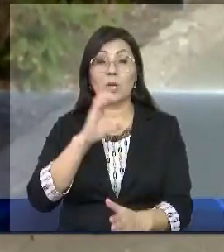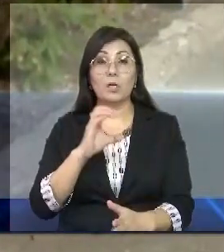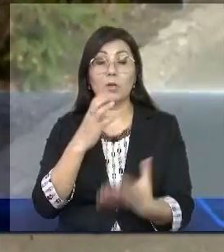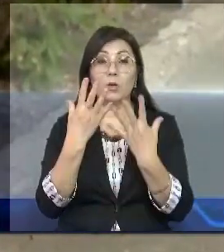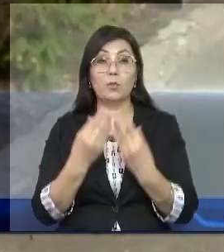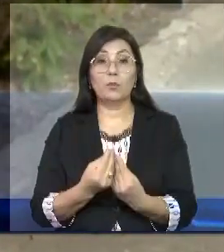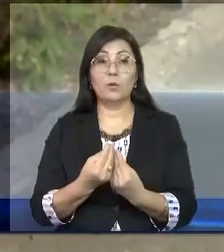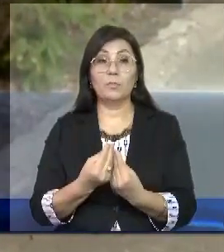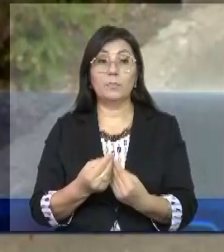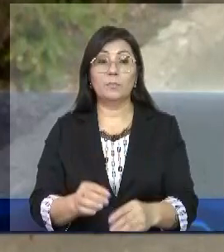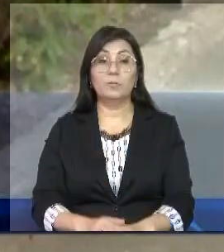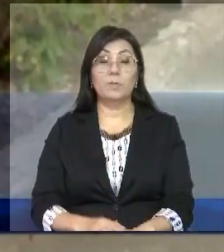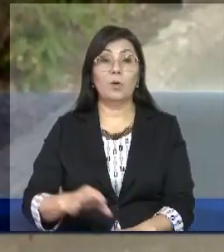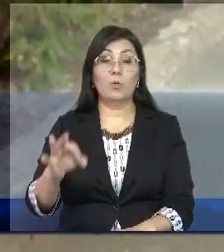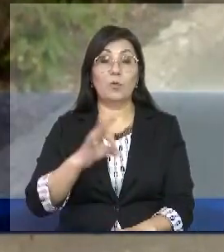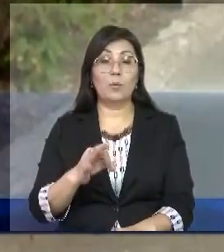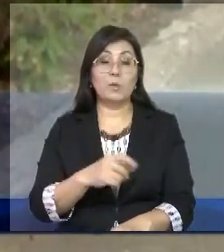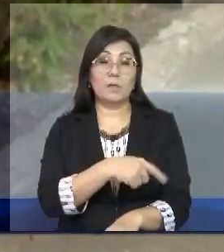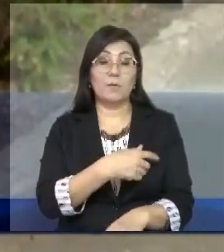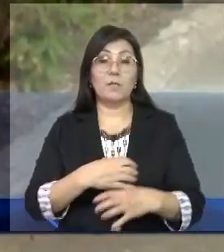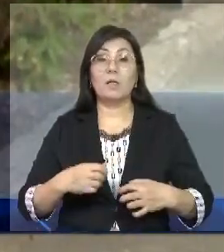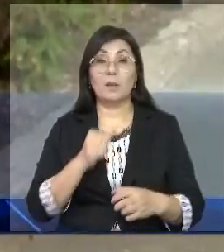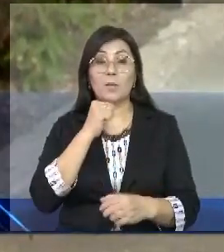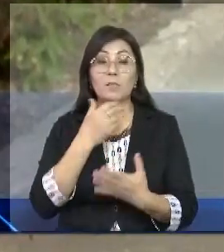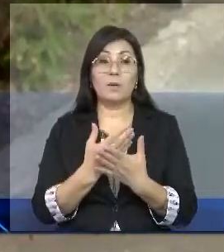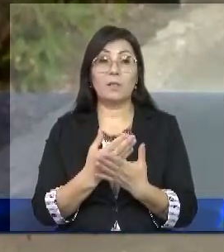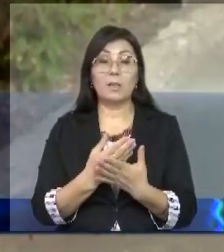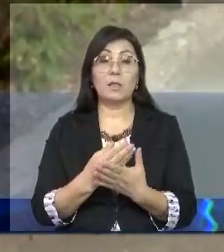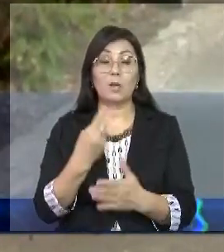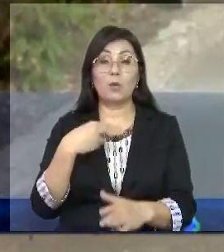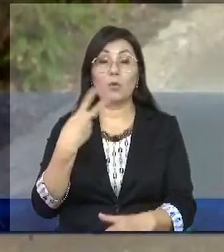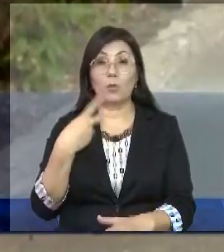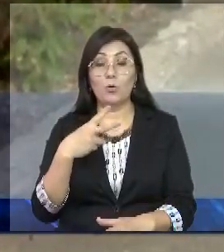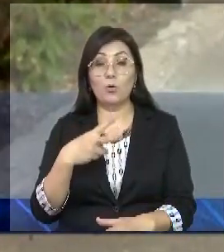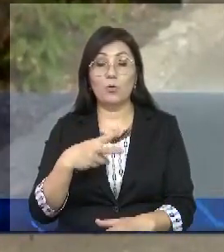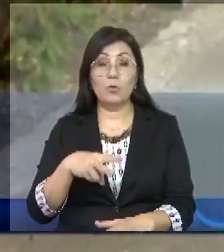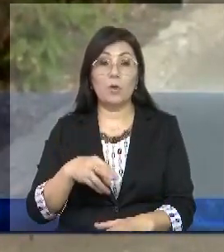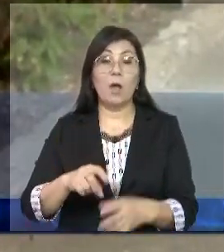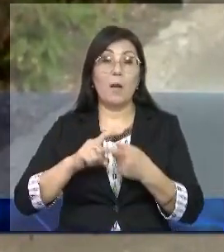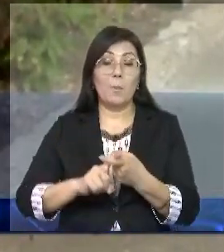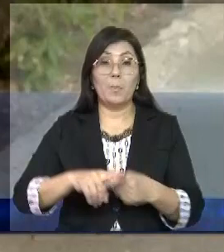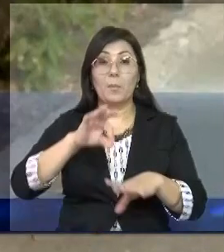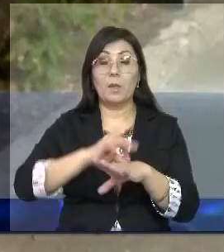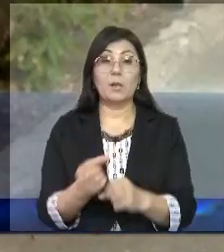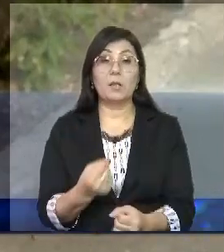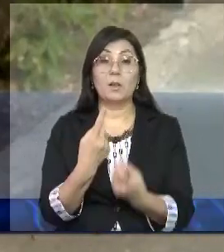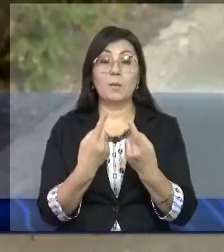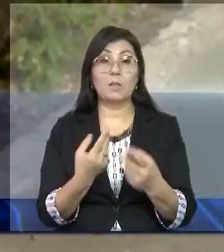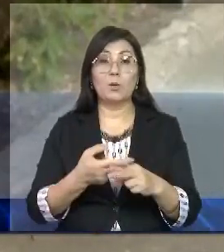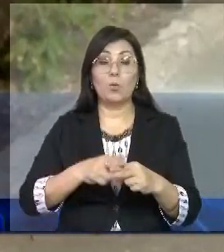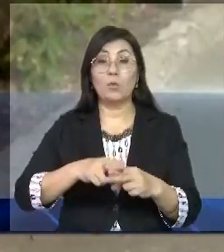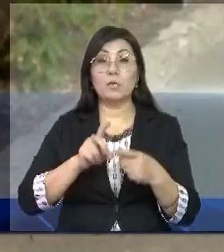қыркүйек күнге облыстық ветеринар лабораторияның берген диагнозы бойынша күл ауруы анықталып тұр бүгінгі күнге. Енді осы